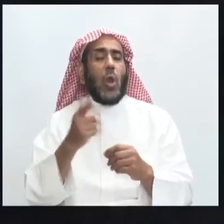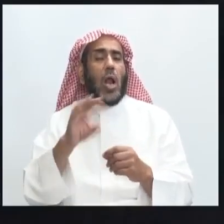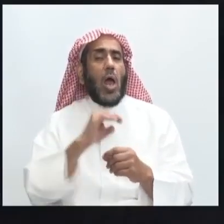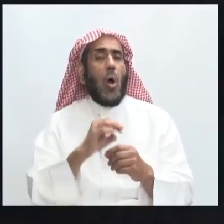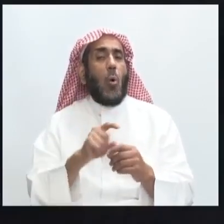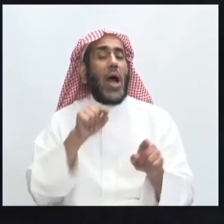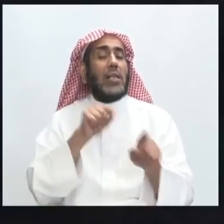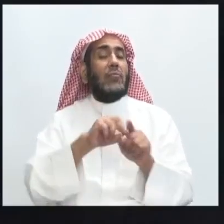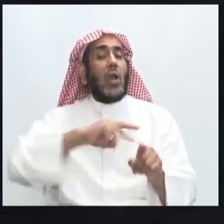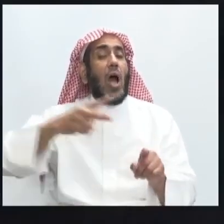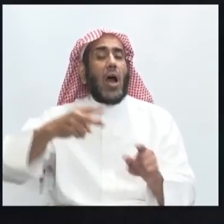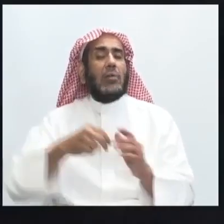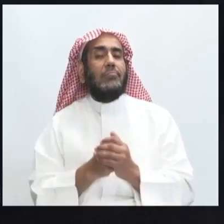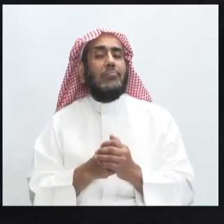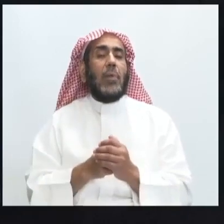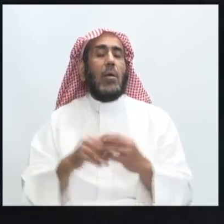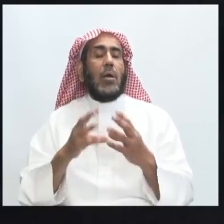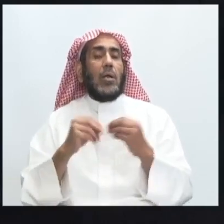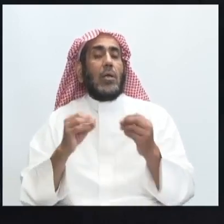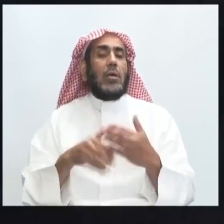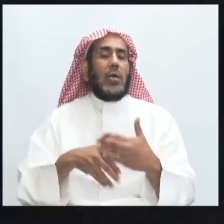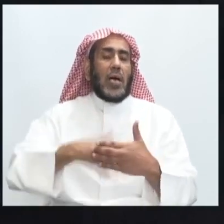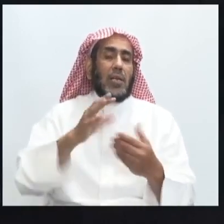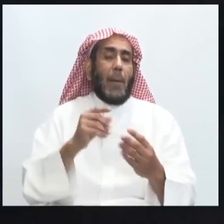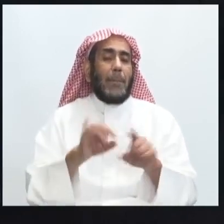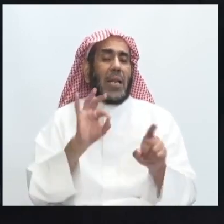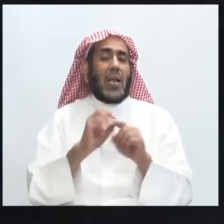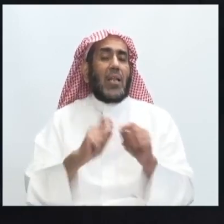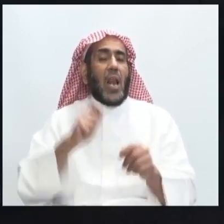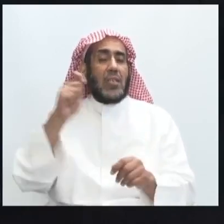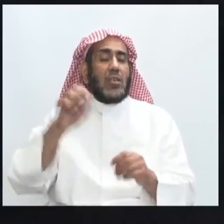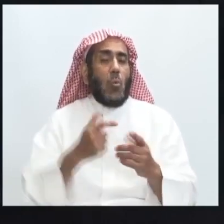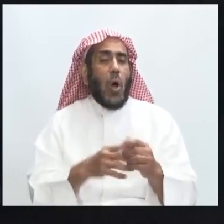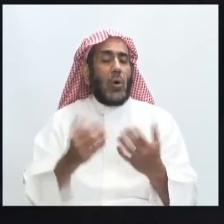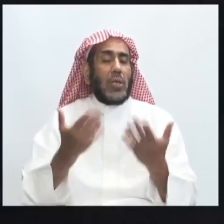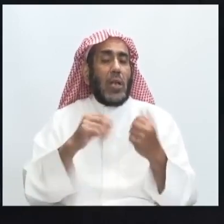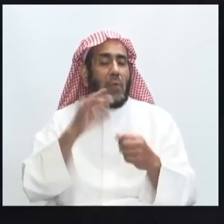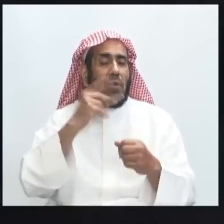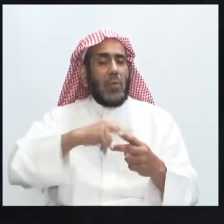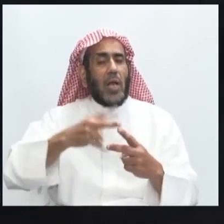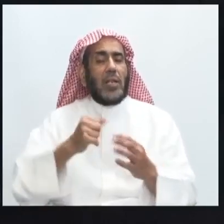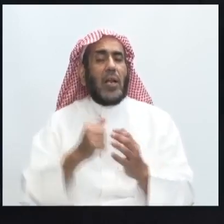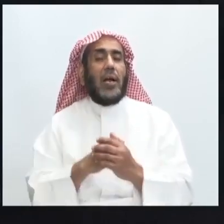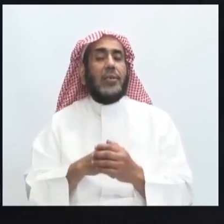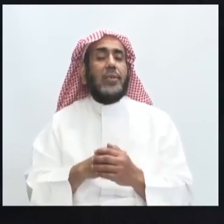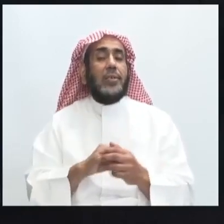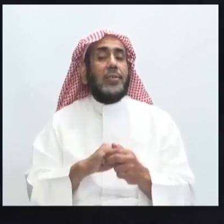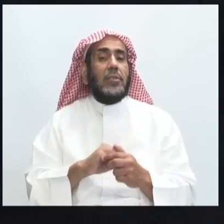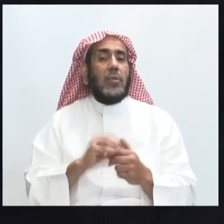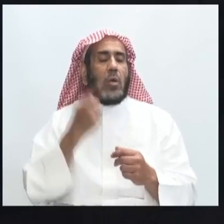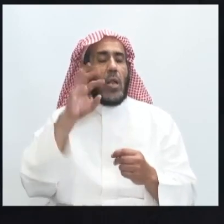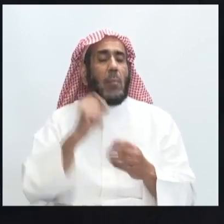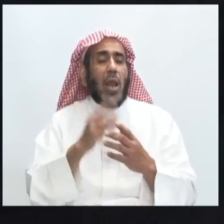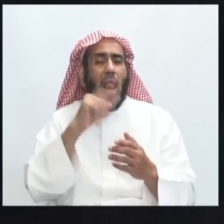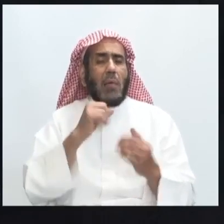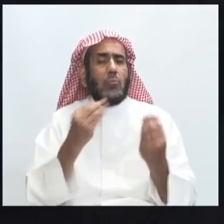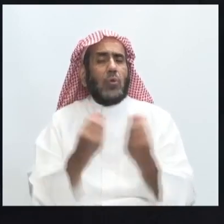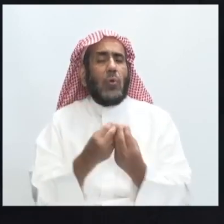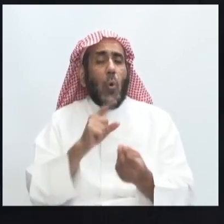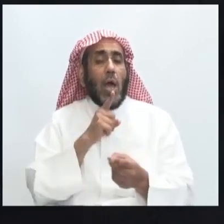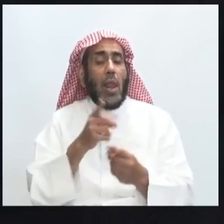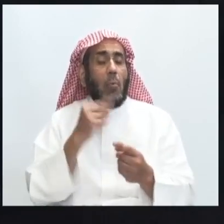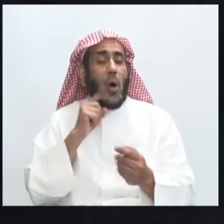غرض اخر يعني مع انه هنا اذا خرج من الغرض الاصلي وهو طلب الفهم من الغرض اخر هنا يعلم انك لم ترافقه